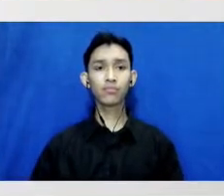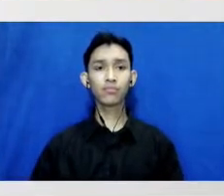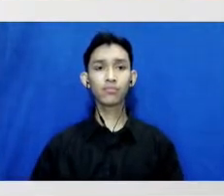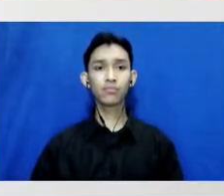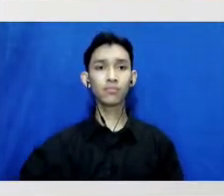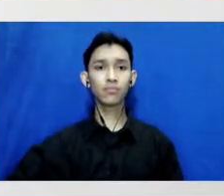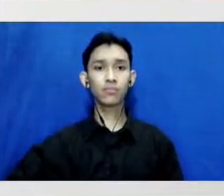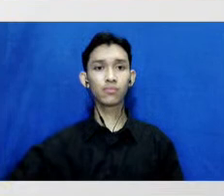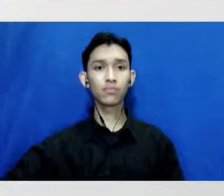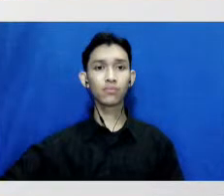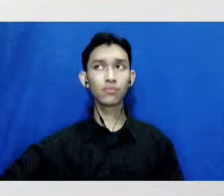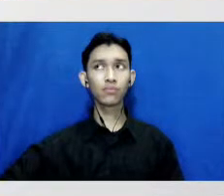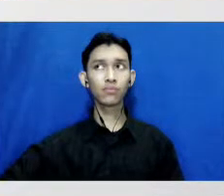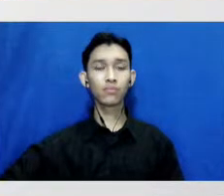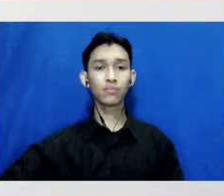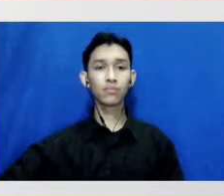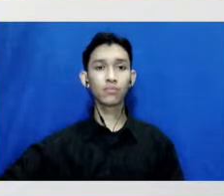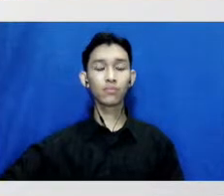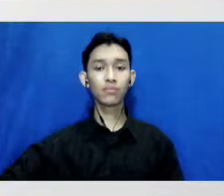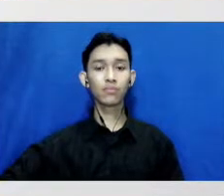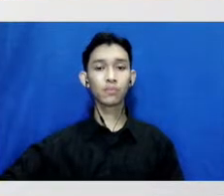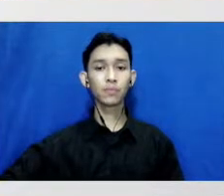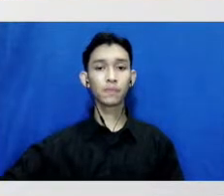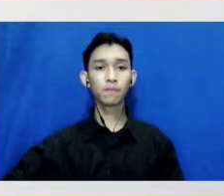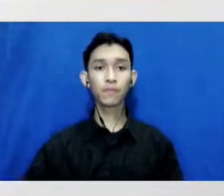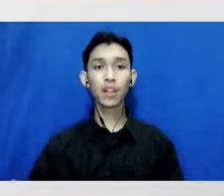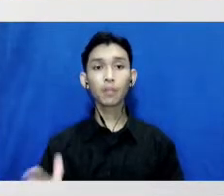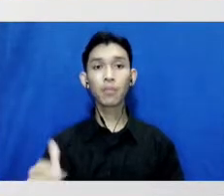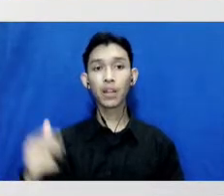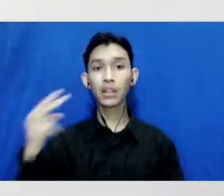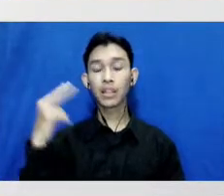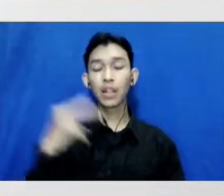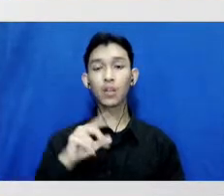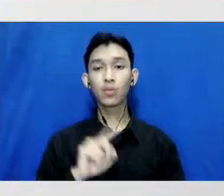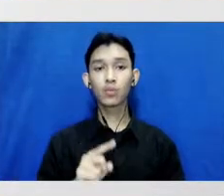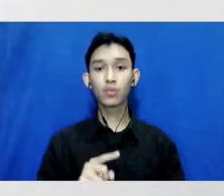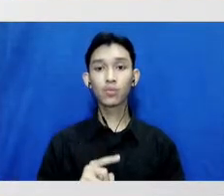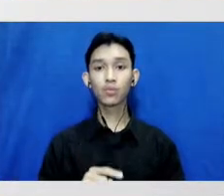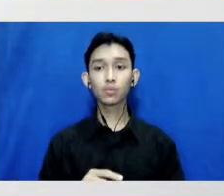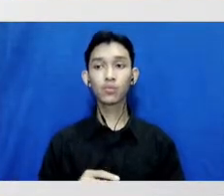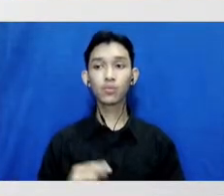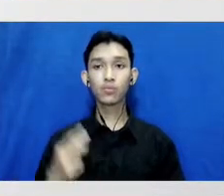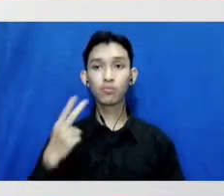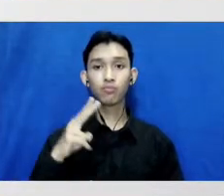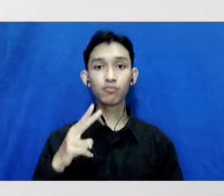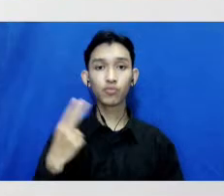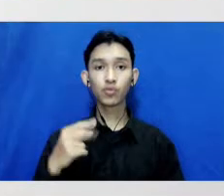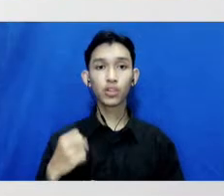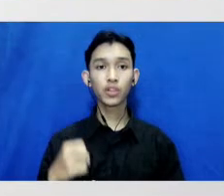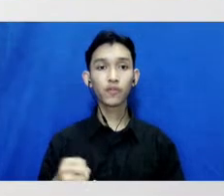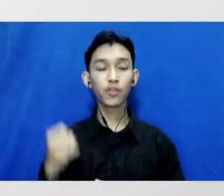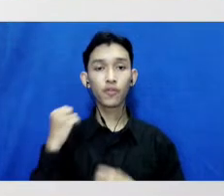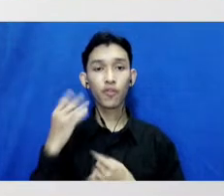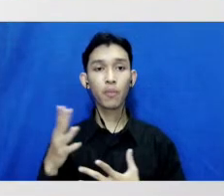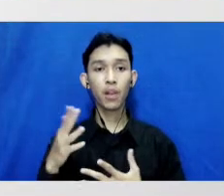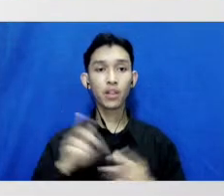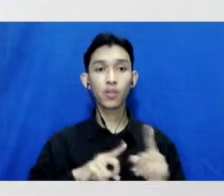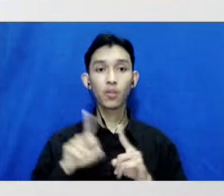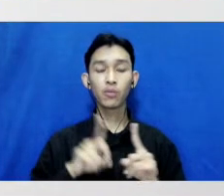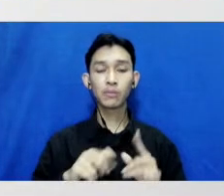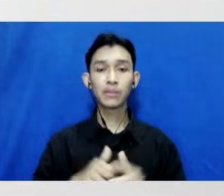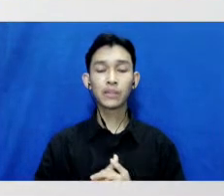Ya. Mungkin ingin di-capture dulu, boleh? Screen capture dulu untuk informasi kompetisinya,